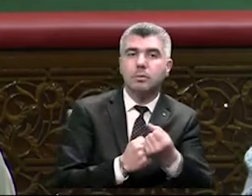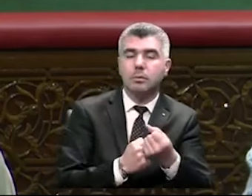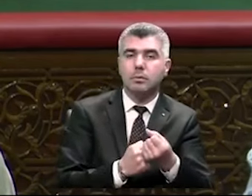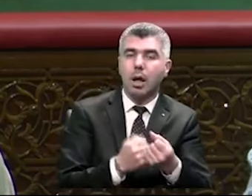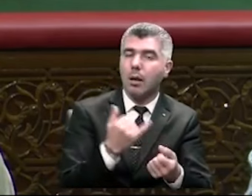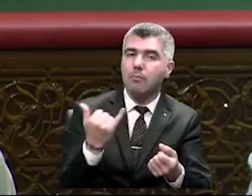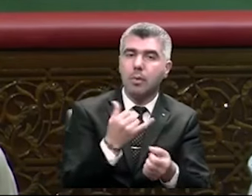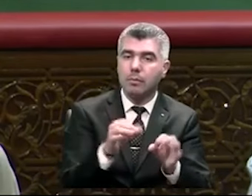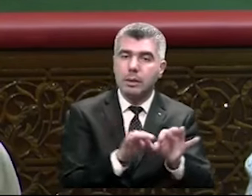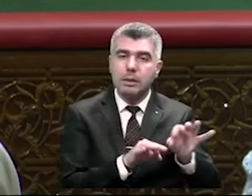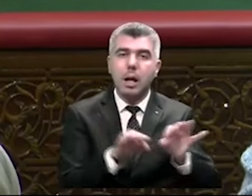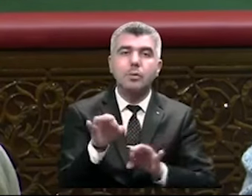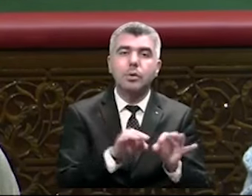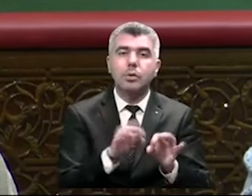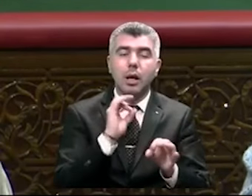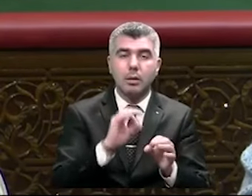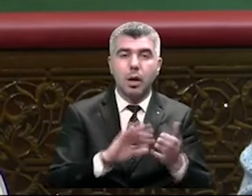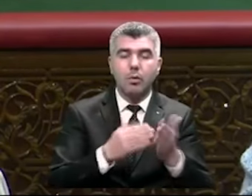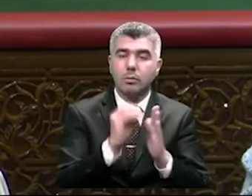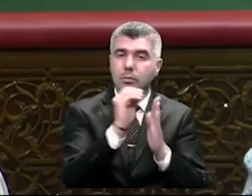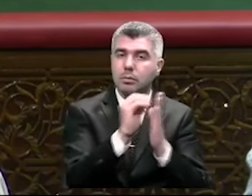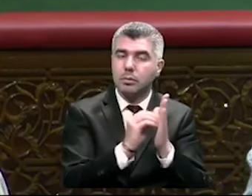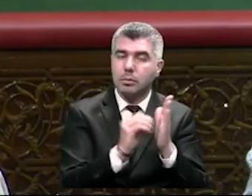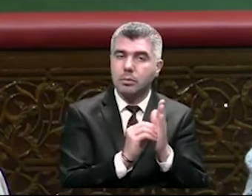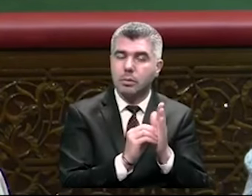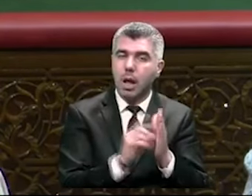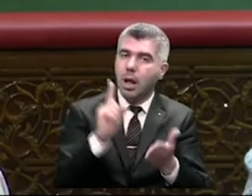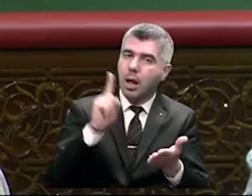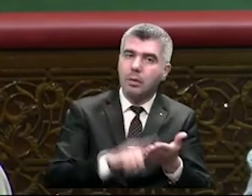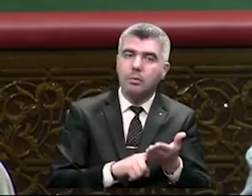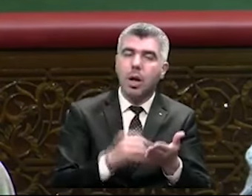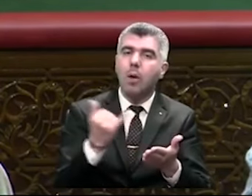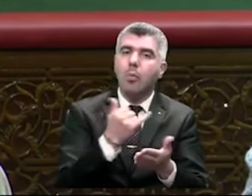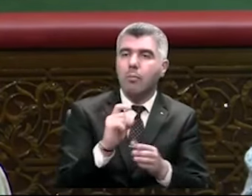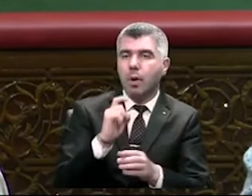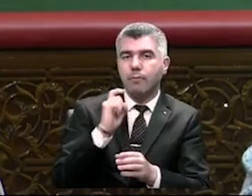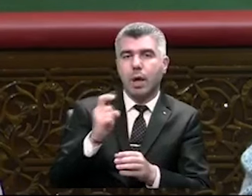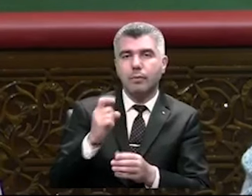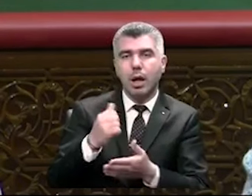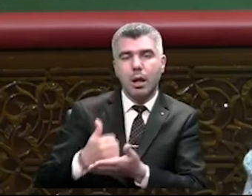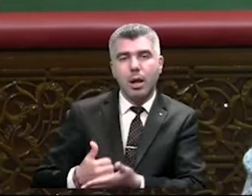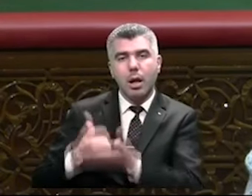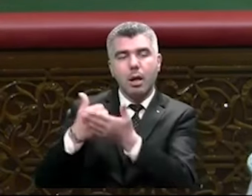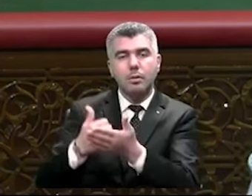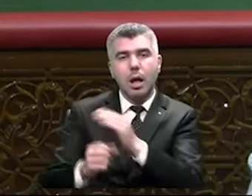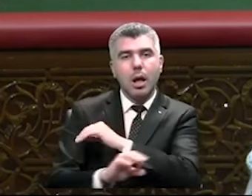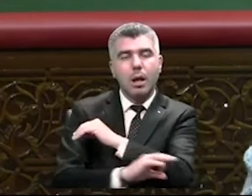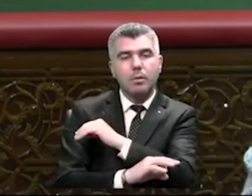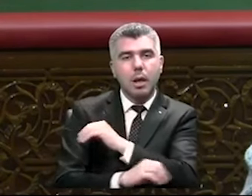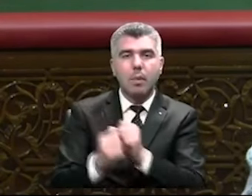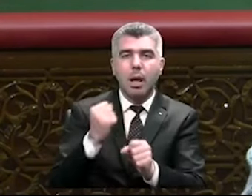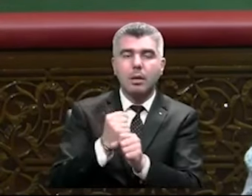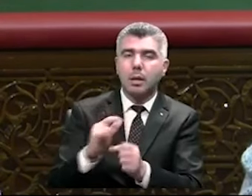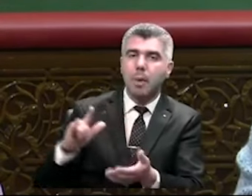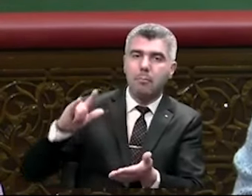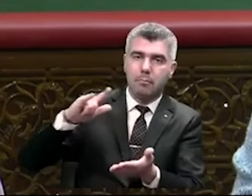الحيوي والاستراتيجي وتحقيق الاهداف المتوخى دون النهوض بالاوضاع الماديه والمعنويين للعاملين بالمطارات